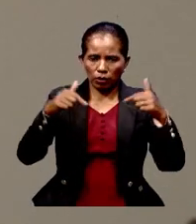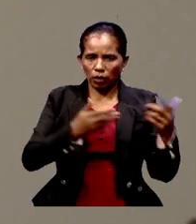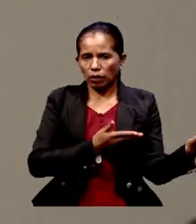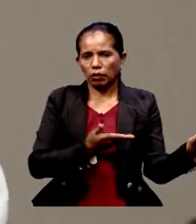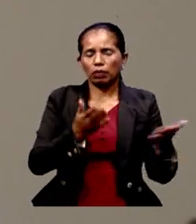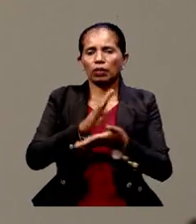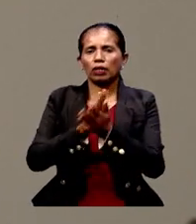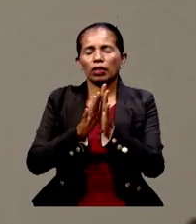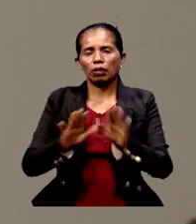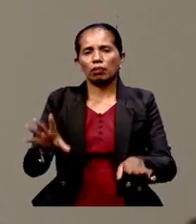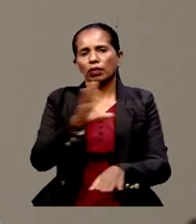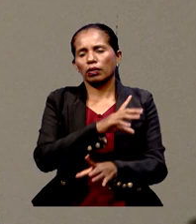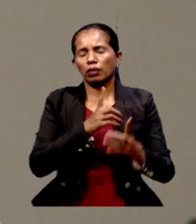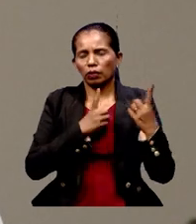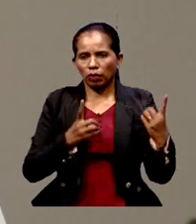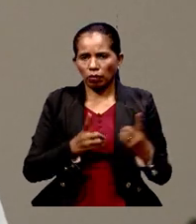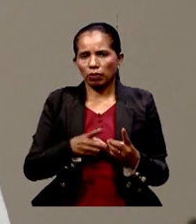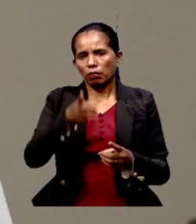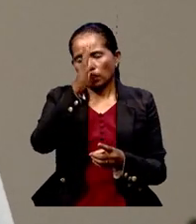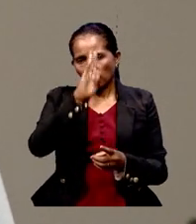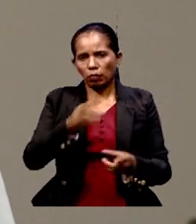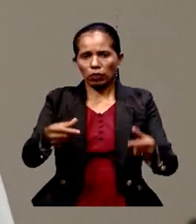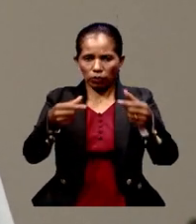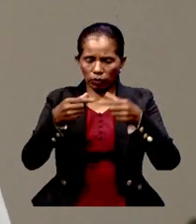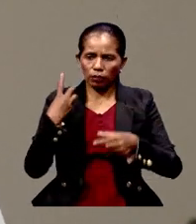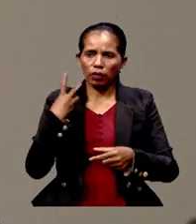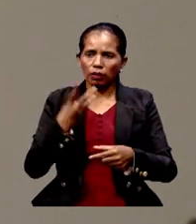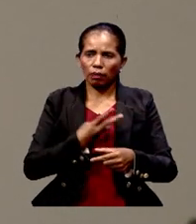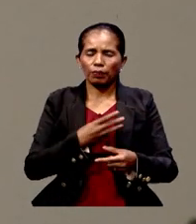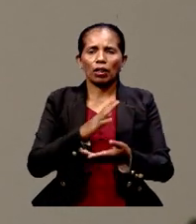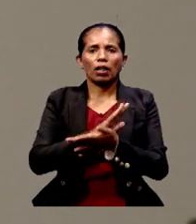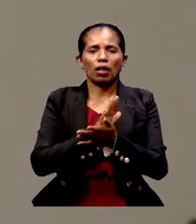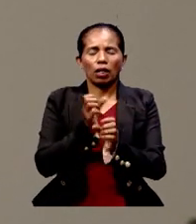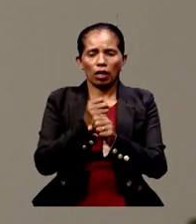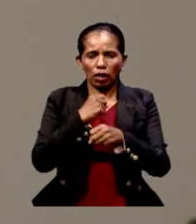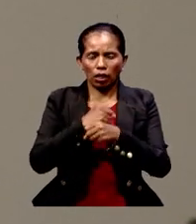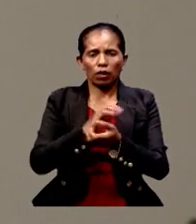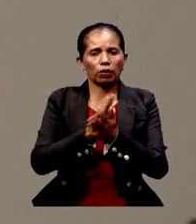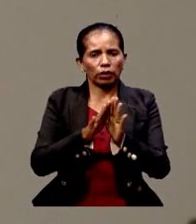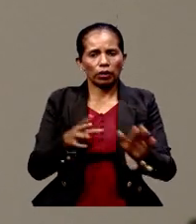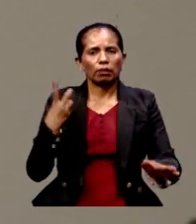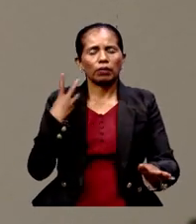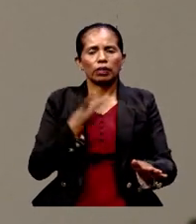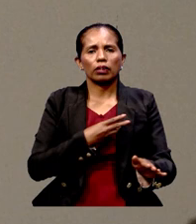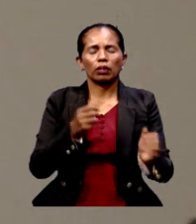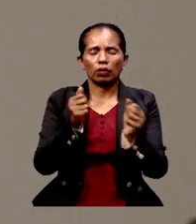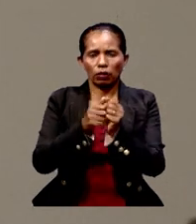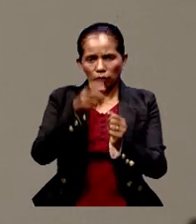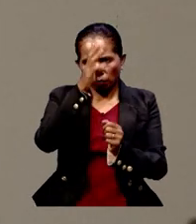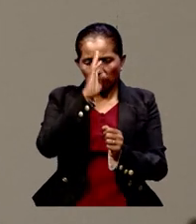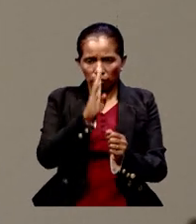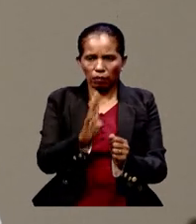no domi maroma nia maita. Nia mai hadame ita ho maroma. Hadame malu ho